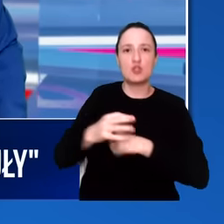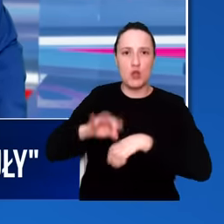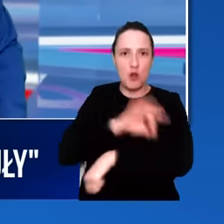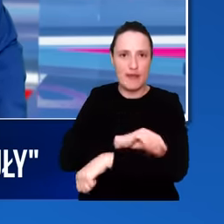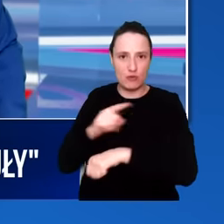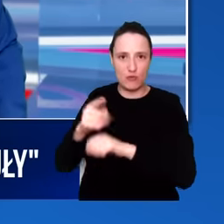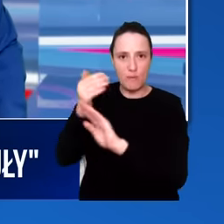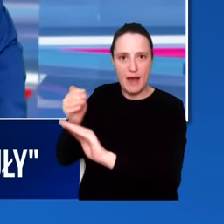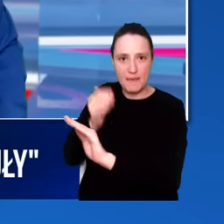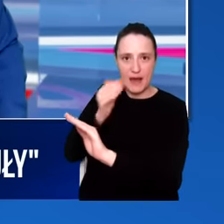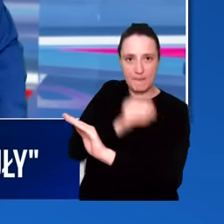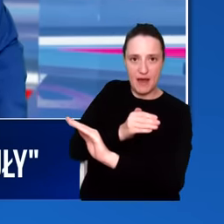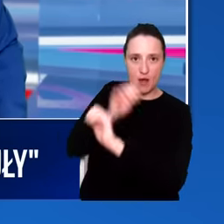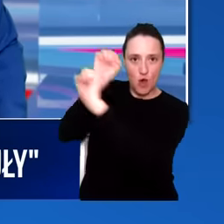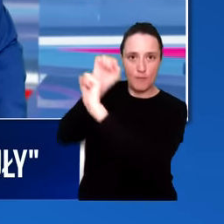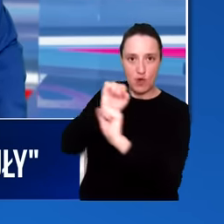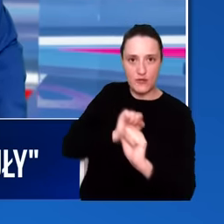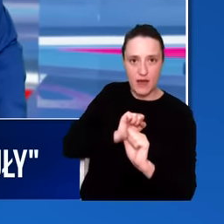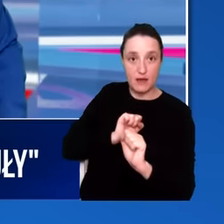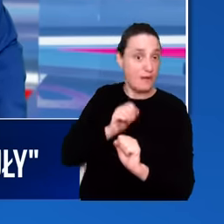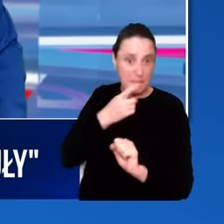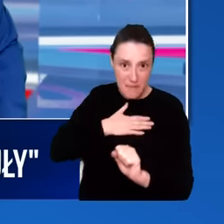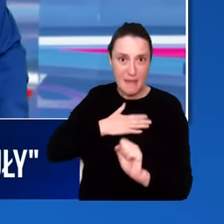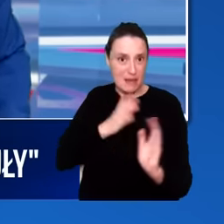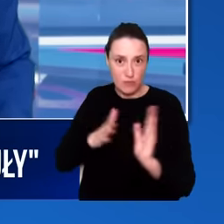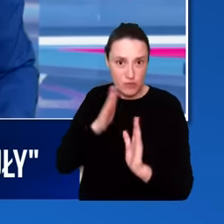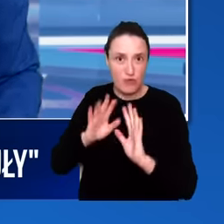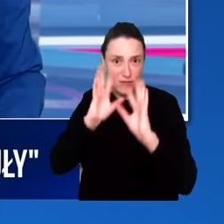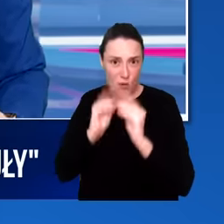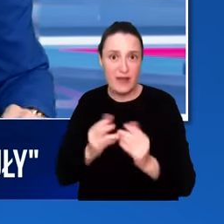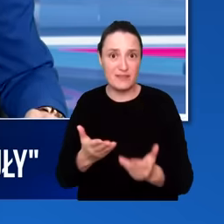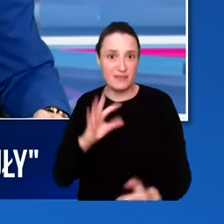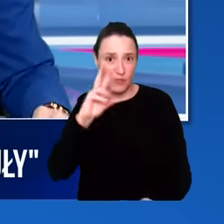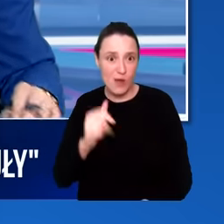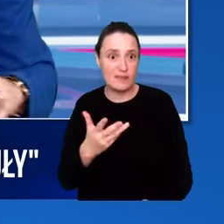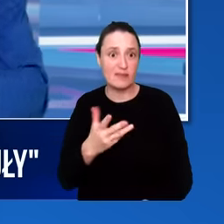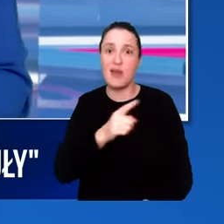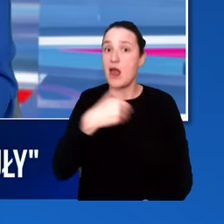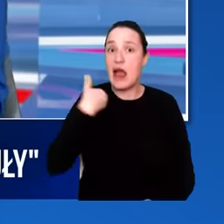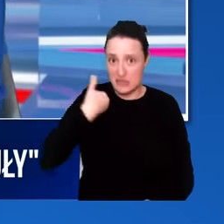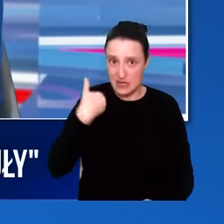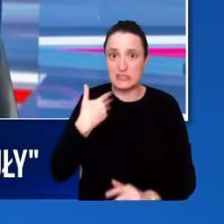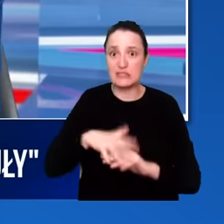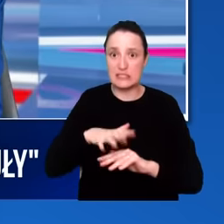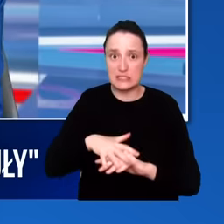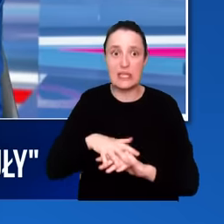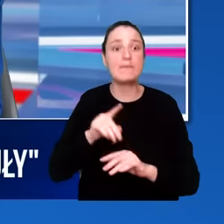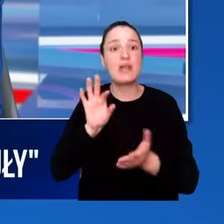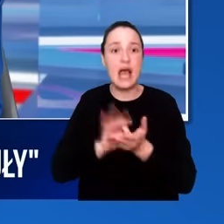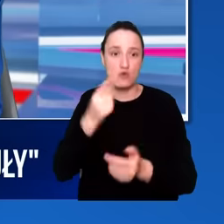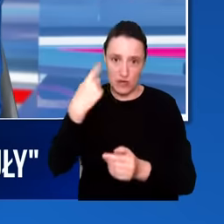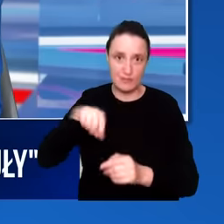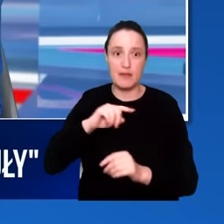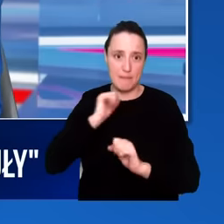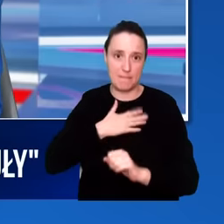powiem państwu, że my mamy to bardzo ładnie zapracowane. SkySabre to są brytyjskie systemy, które w skład naszej kopuły wchodzą dzisiaj